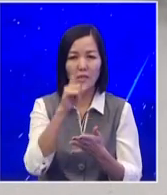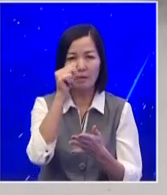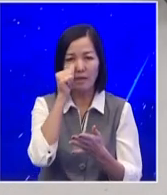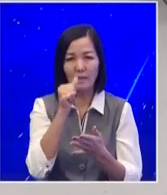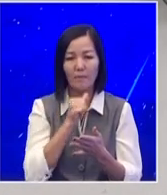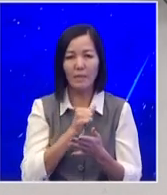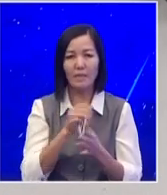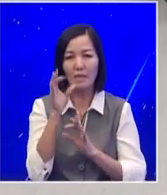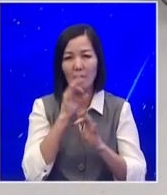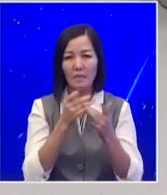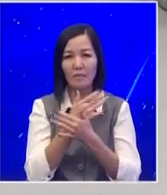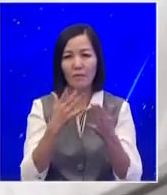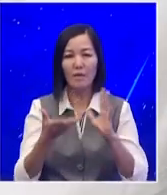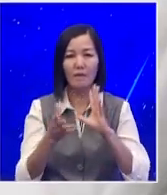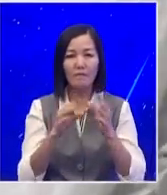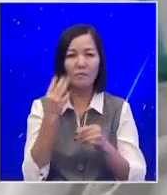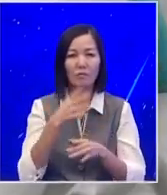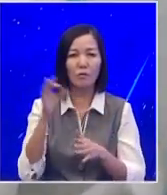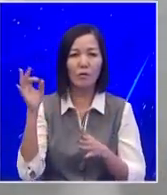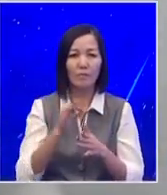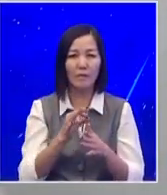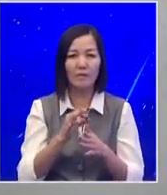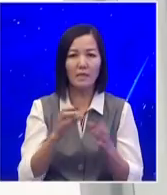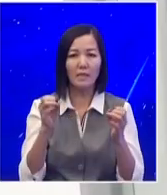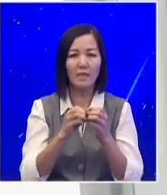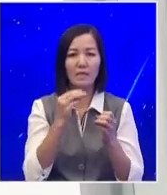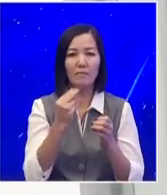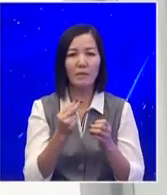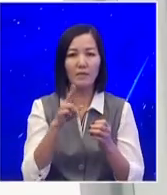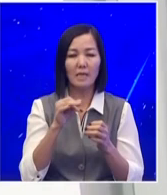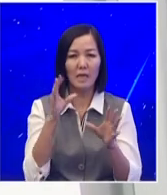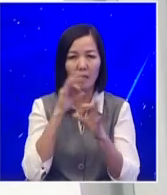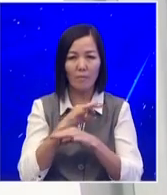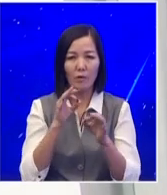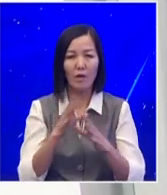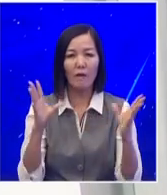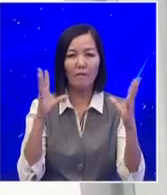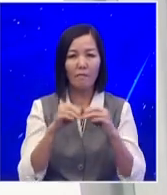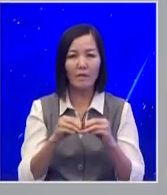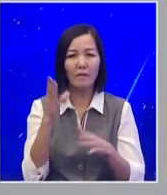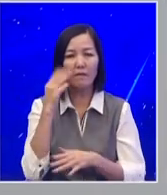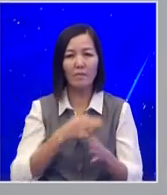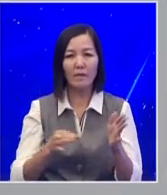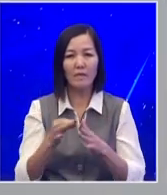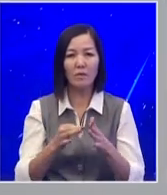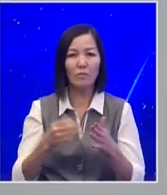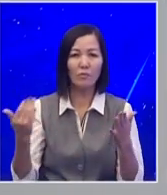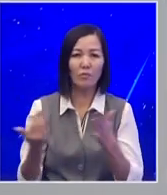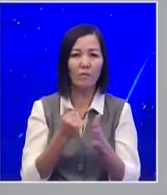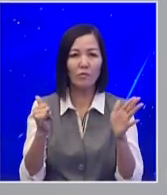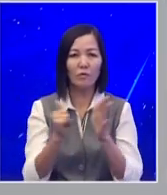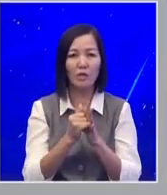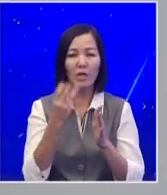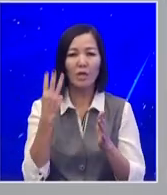запас препаратов. Почти на 40% загружены 10 ПЦР-лабораторий. Вместе с тем в Алматинской области вновь